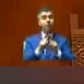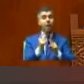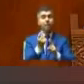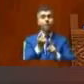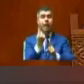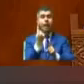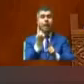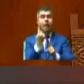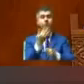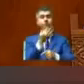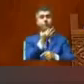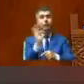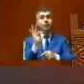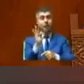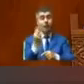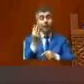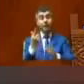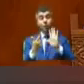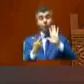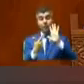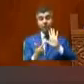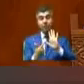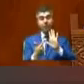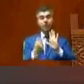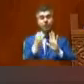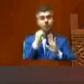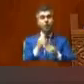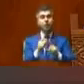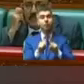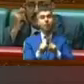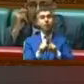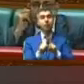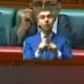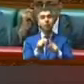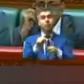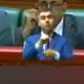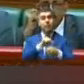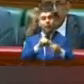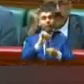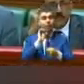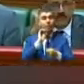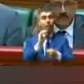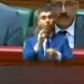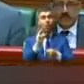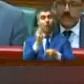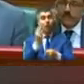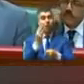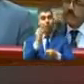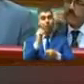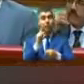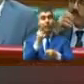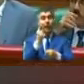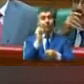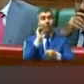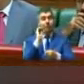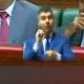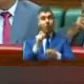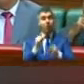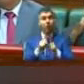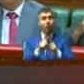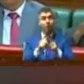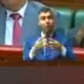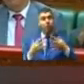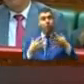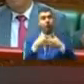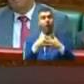الفرنسي. 1973 تحديد قيمة الدرهم عبر سلة مكونة من عملات الشركاء، عملات الشركاء